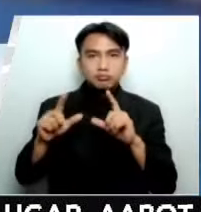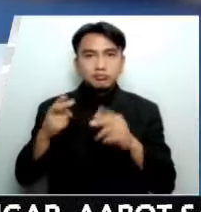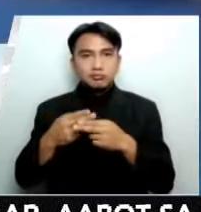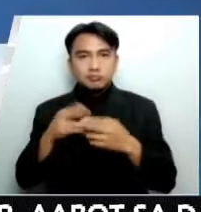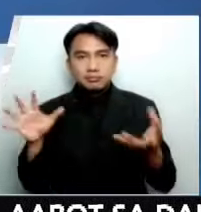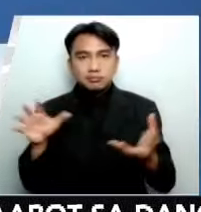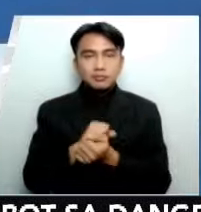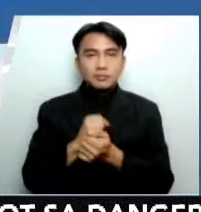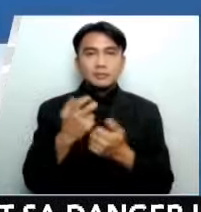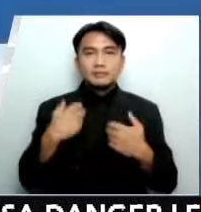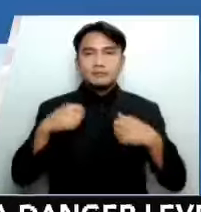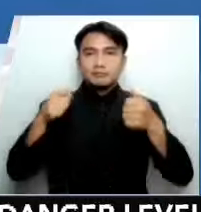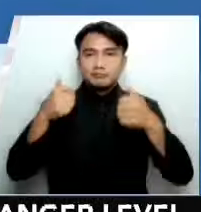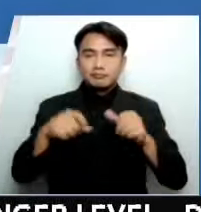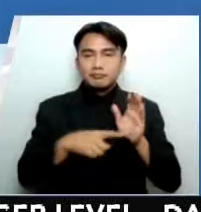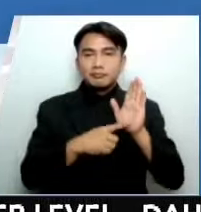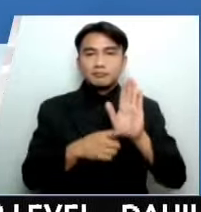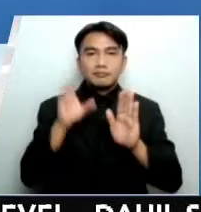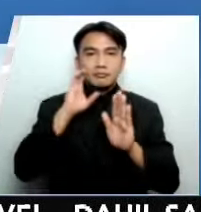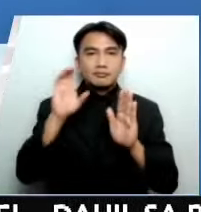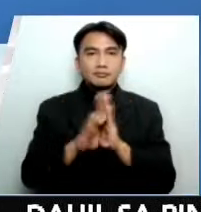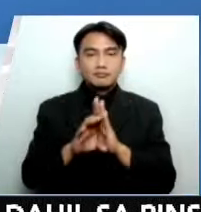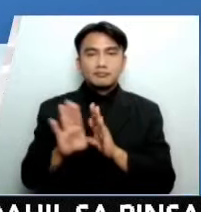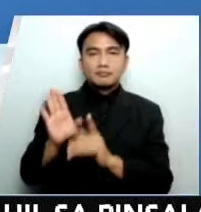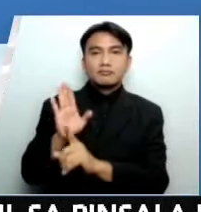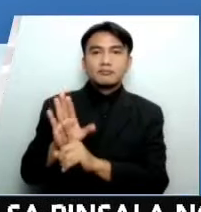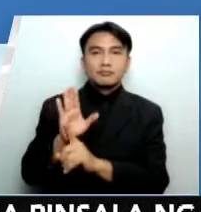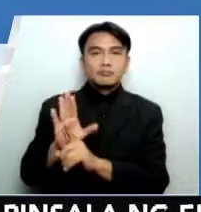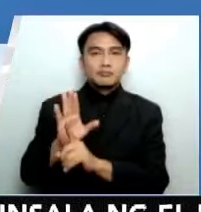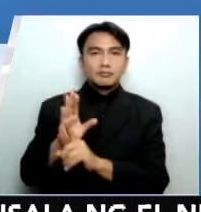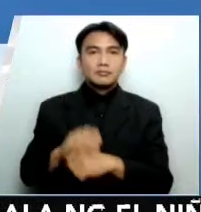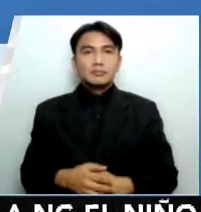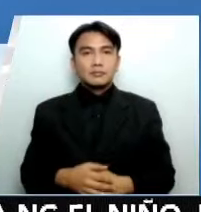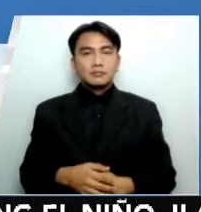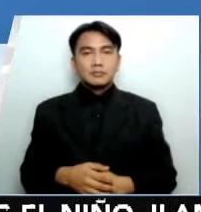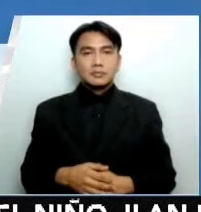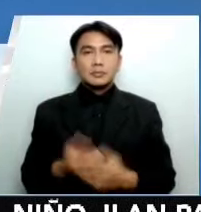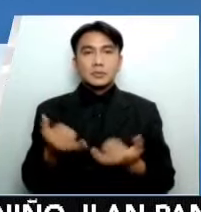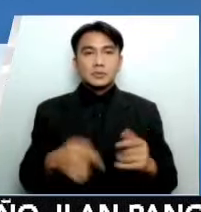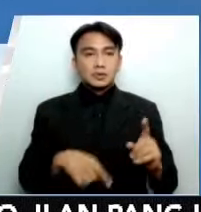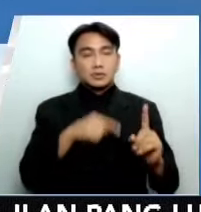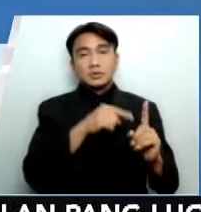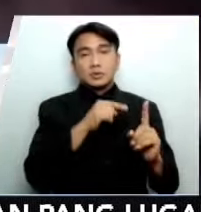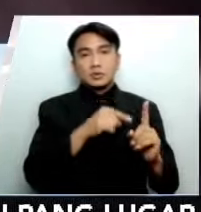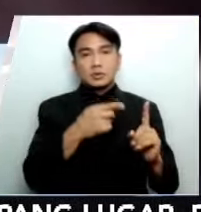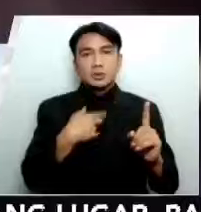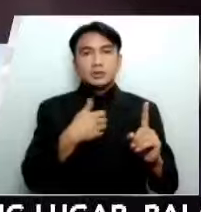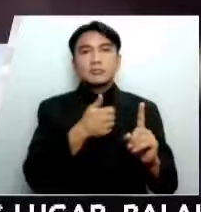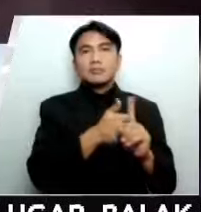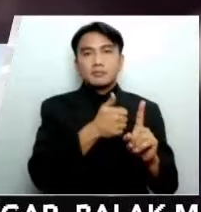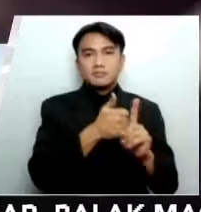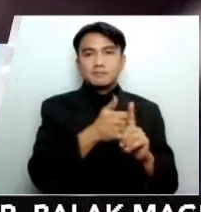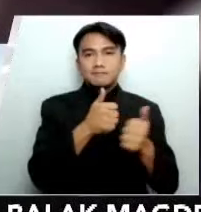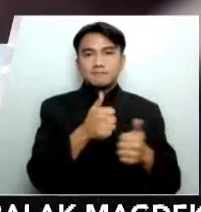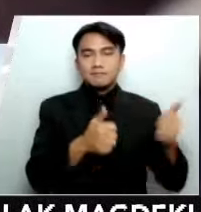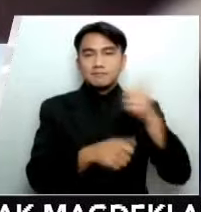litrato ng kanyang anak. Ang ina naman ng Yellow Belter ipauubaya raw sa mga otoridad at kinauukulan